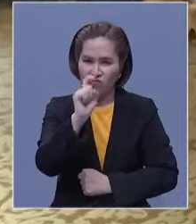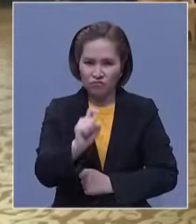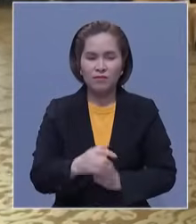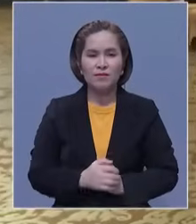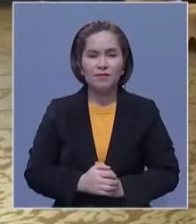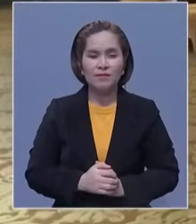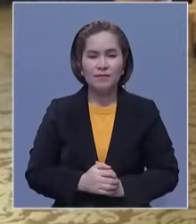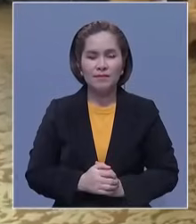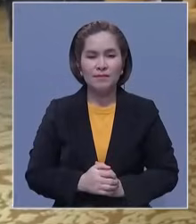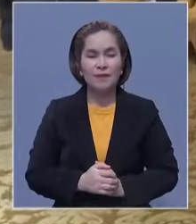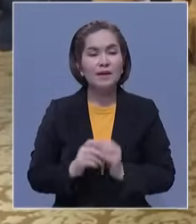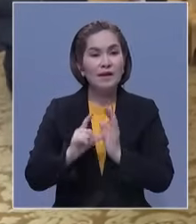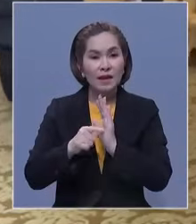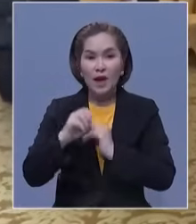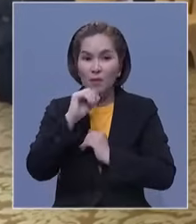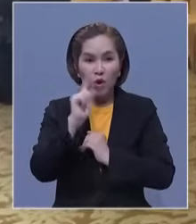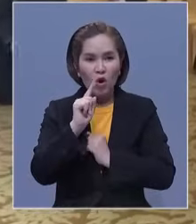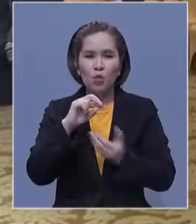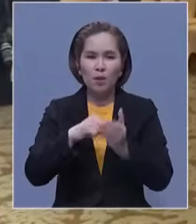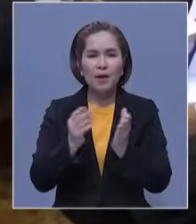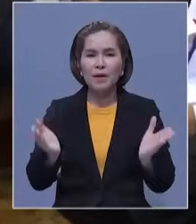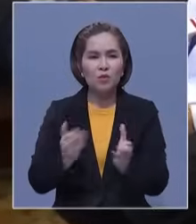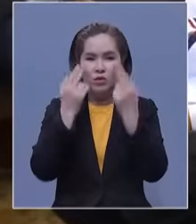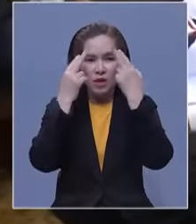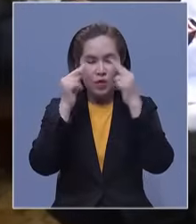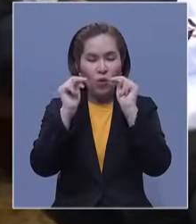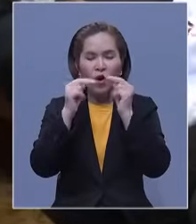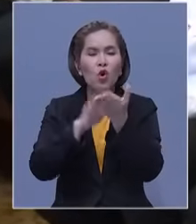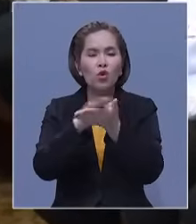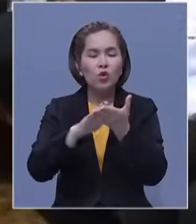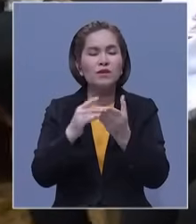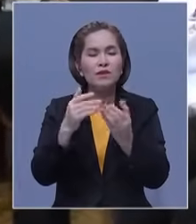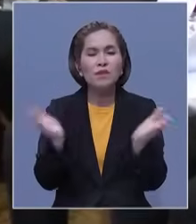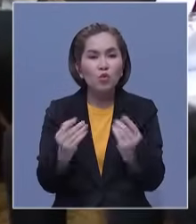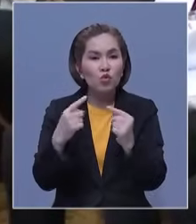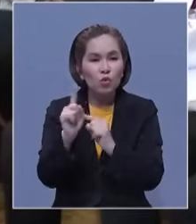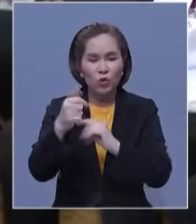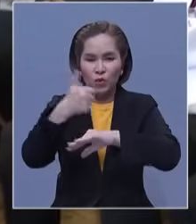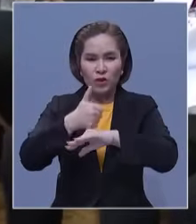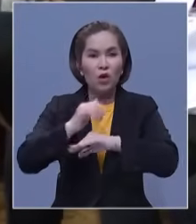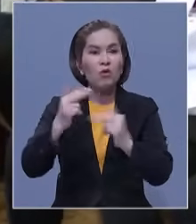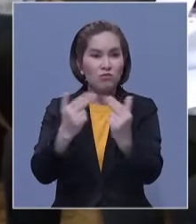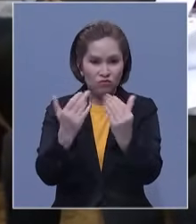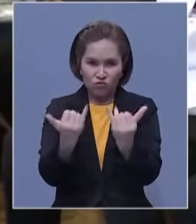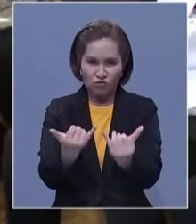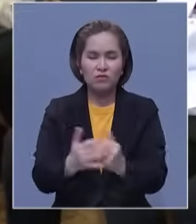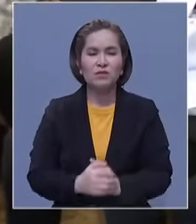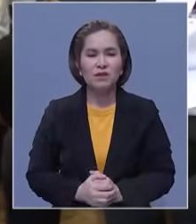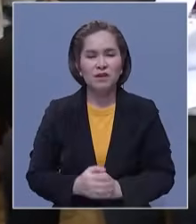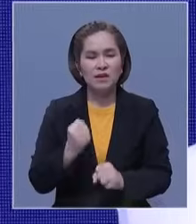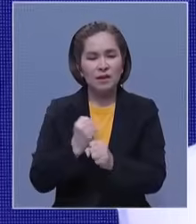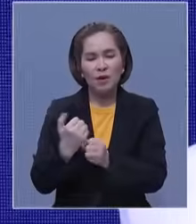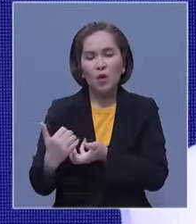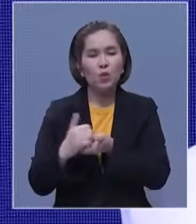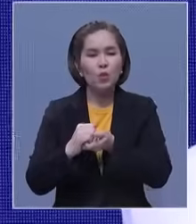พีรพันธ์แบบไม่มีแทงข้างหลังถ้ามีเอกนัทก็ต้องมีคุณพีรพันธ์เราทำงานเหมือนเป็นคนเดียว